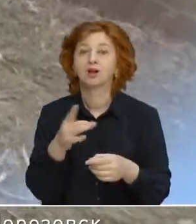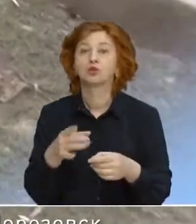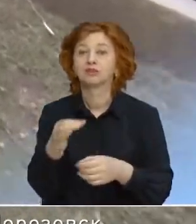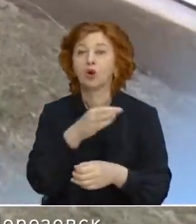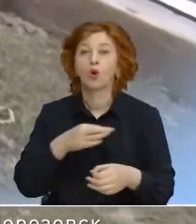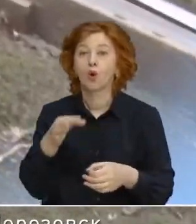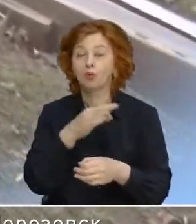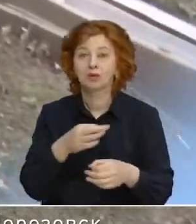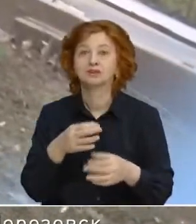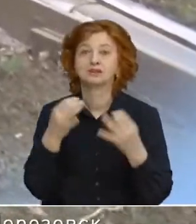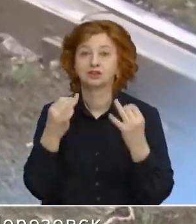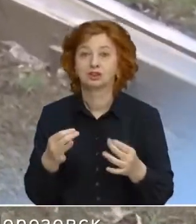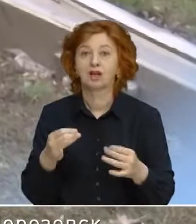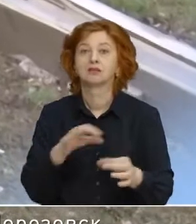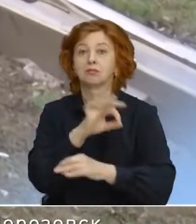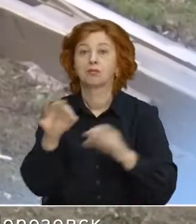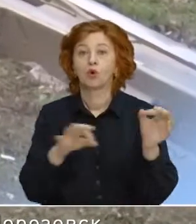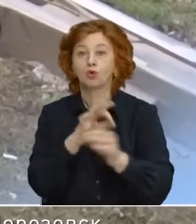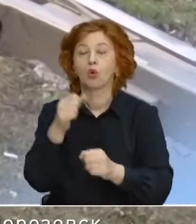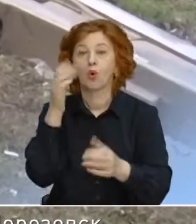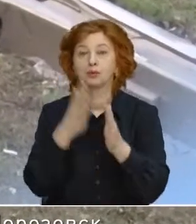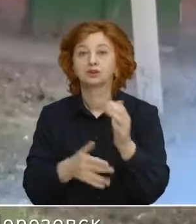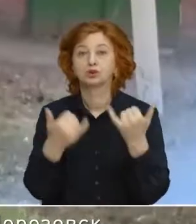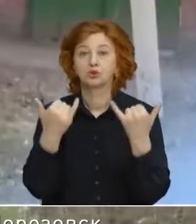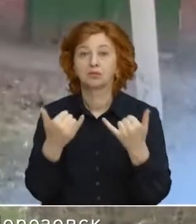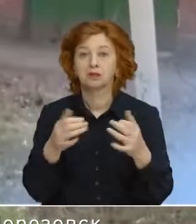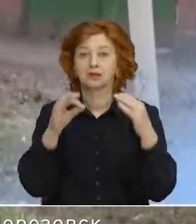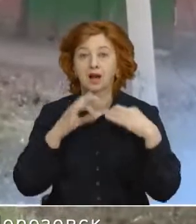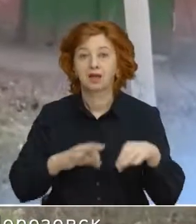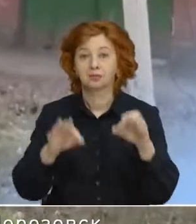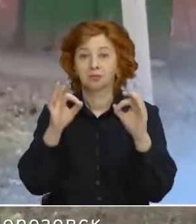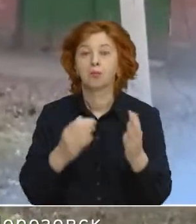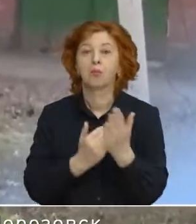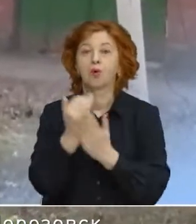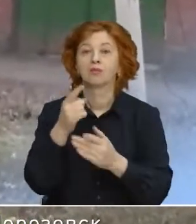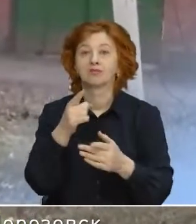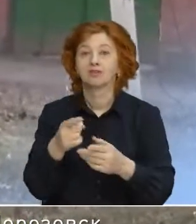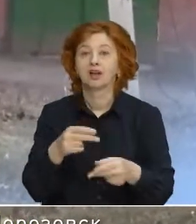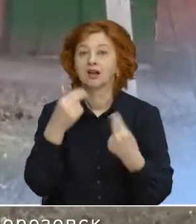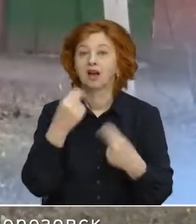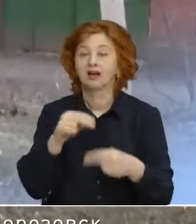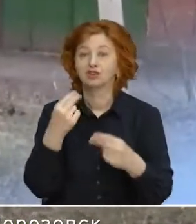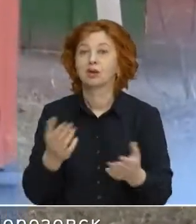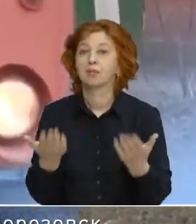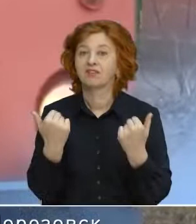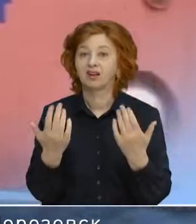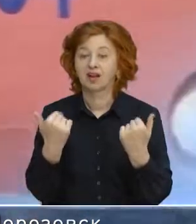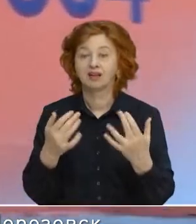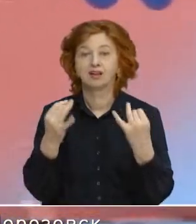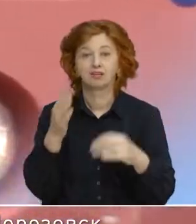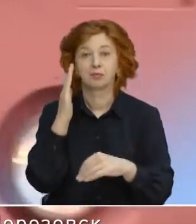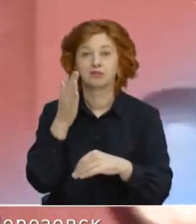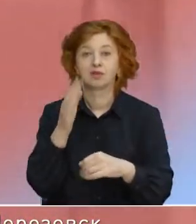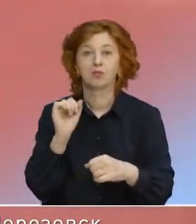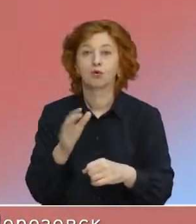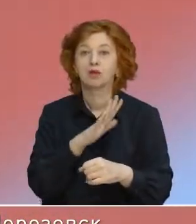области Василий Голубев, проект обеспечит город современным транспортом, повысит его туристическую привлекательность и в перспективе